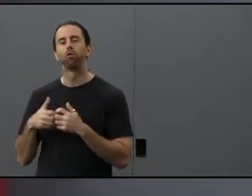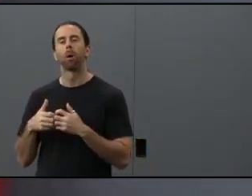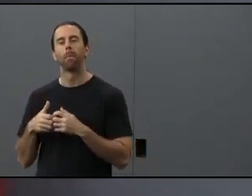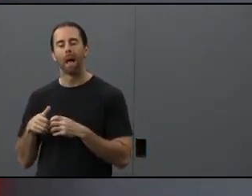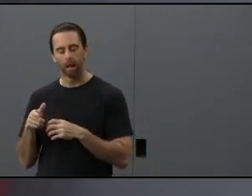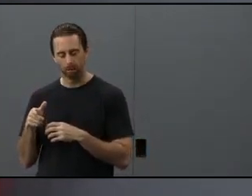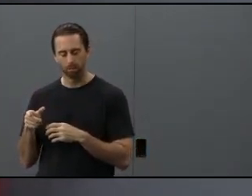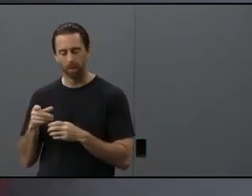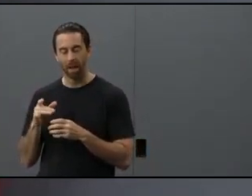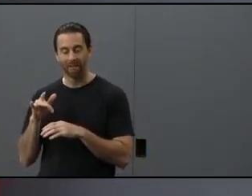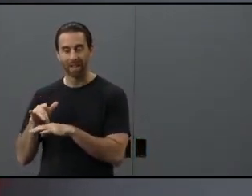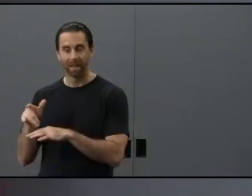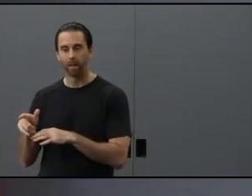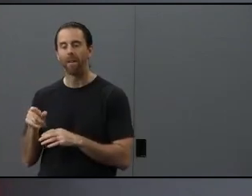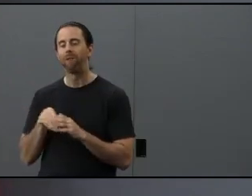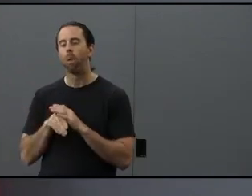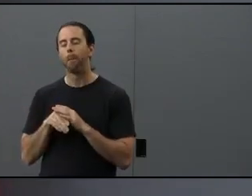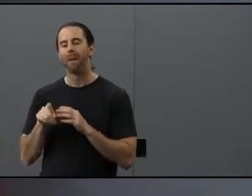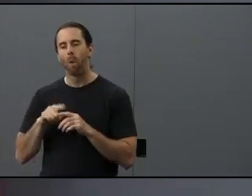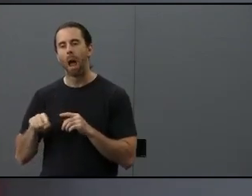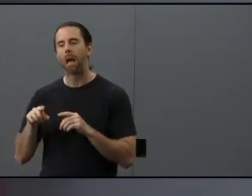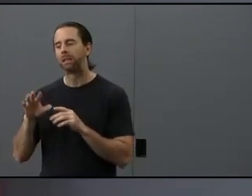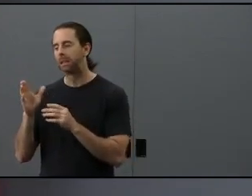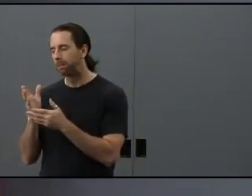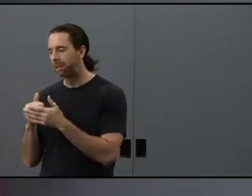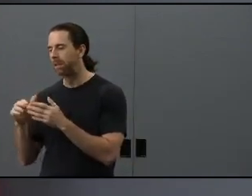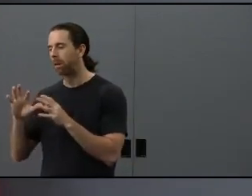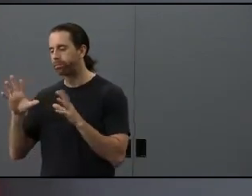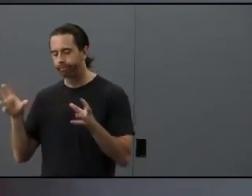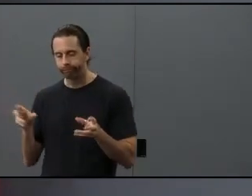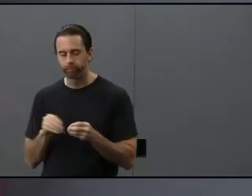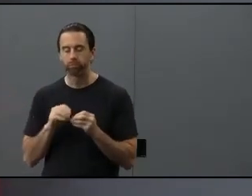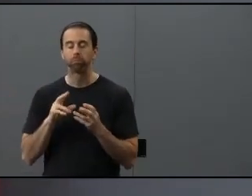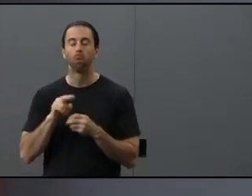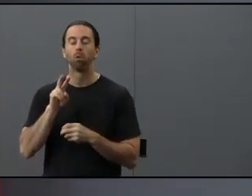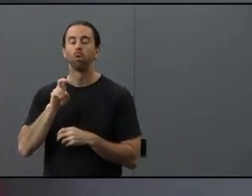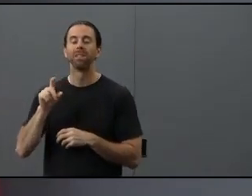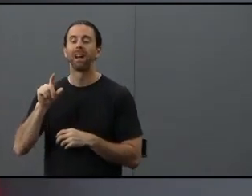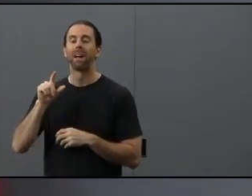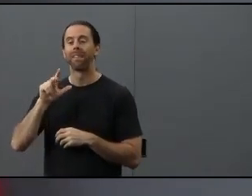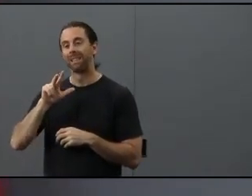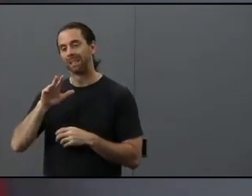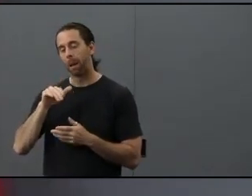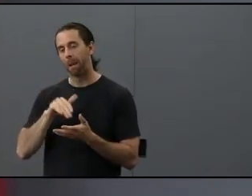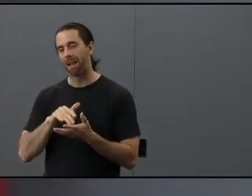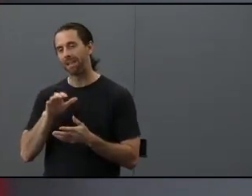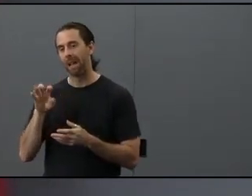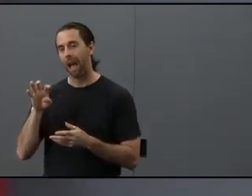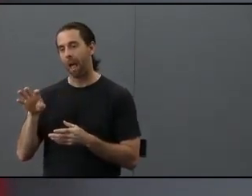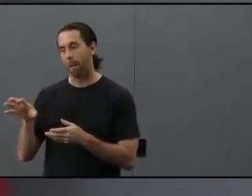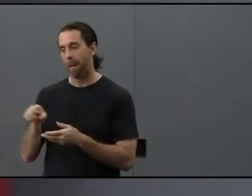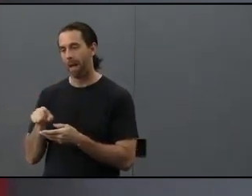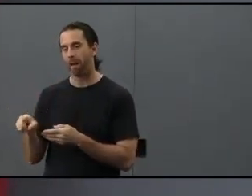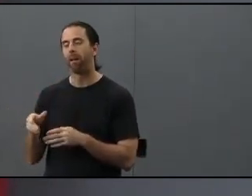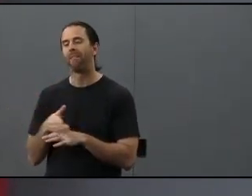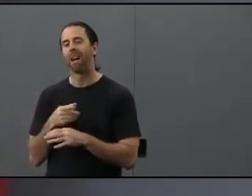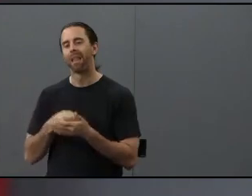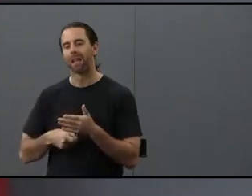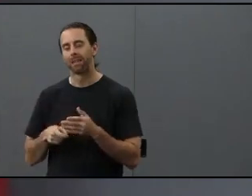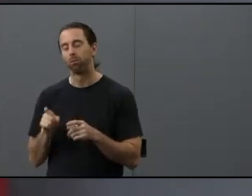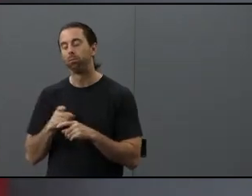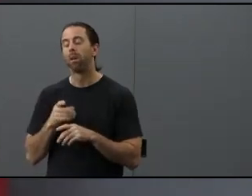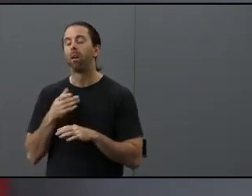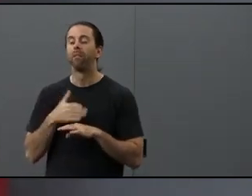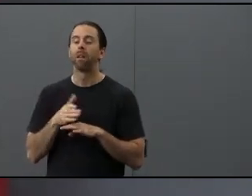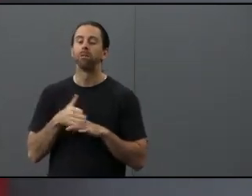récréatif fond de prévoyance volet 2 pour un montant de 235540 avant taxe et de